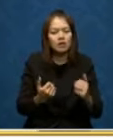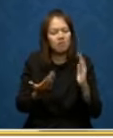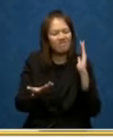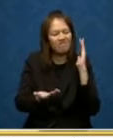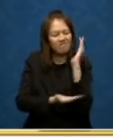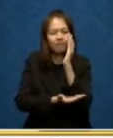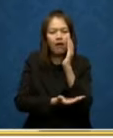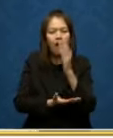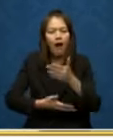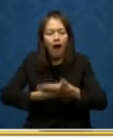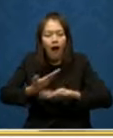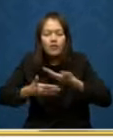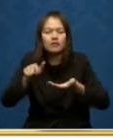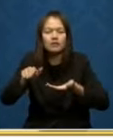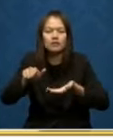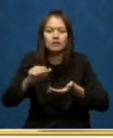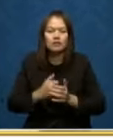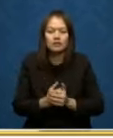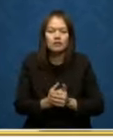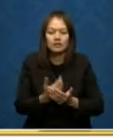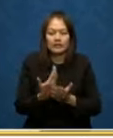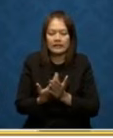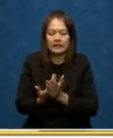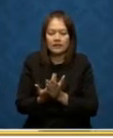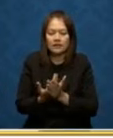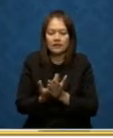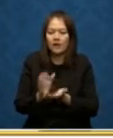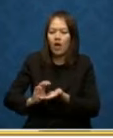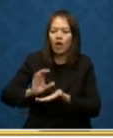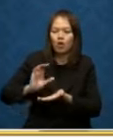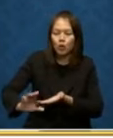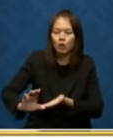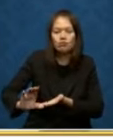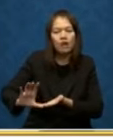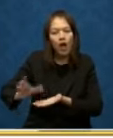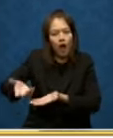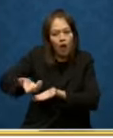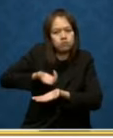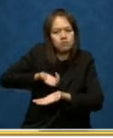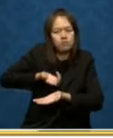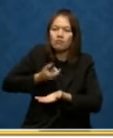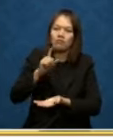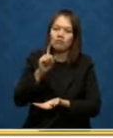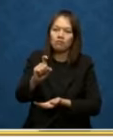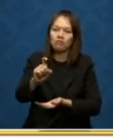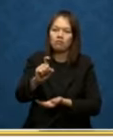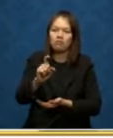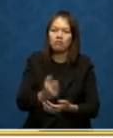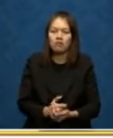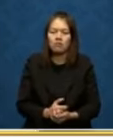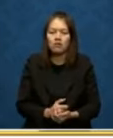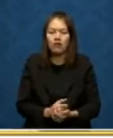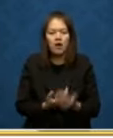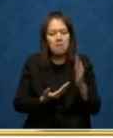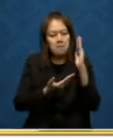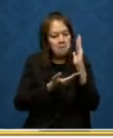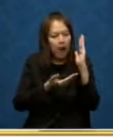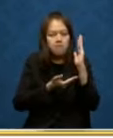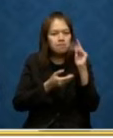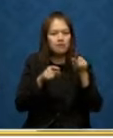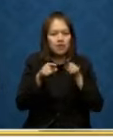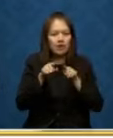โค่นไม้ขายไม้เพื่อที่จะเอาเงินส่วนที่ไปลงทุนกับคืนมานั้นน่ะทำไม่ได้รวมทั้งสวนปาล์มน้ำมันด้วย